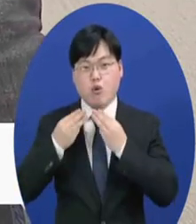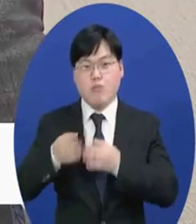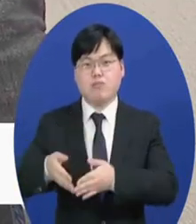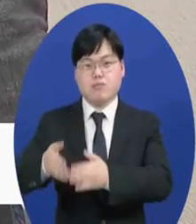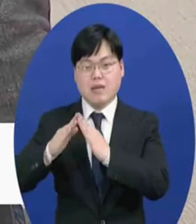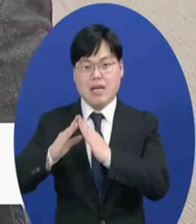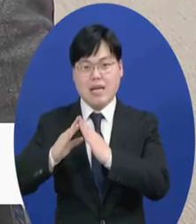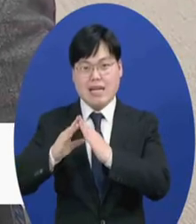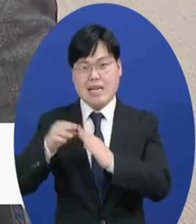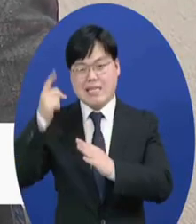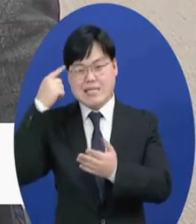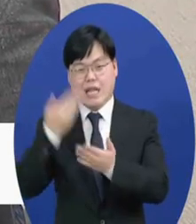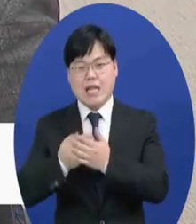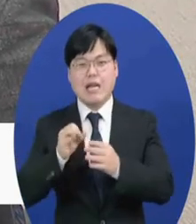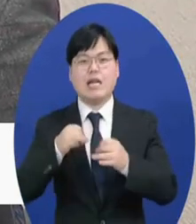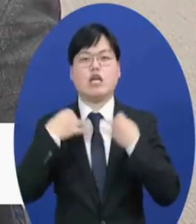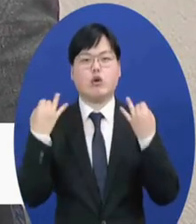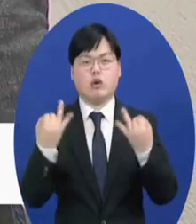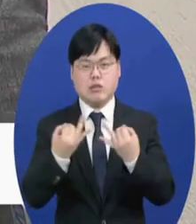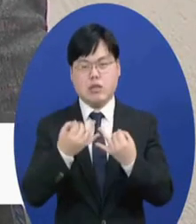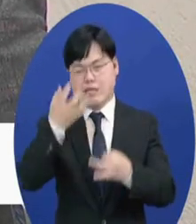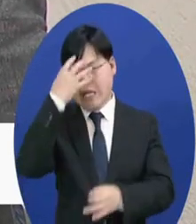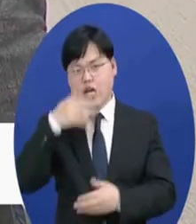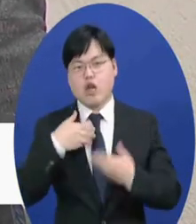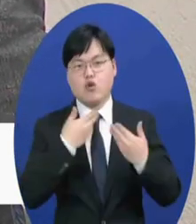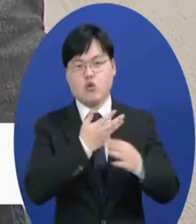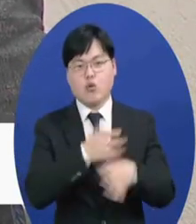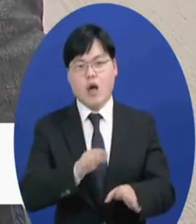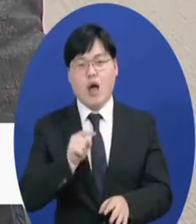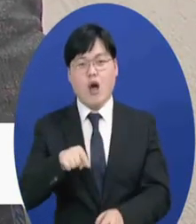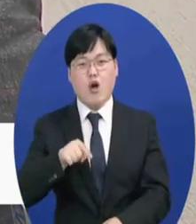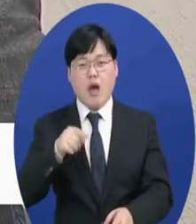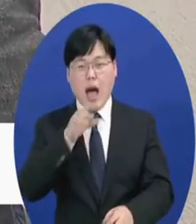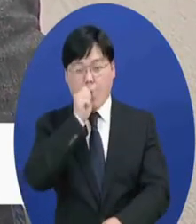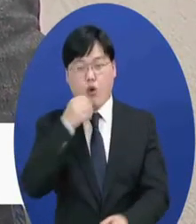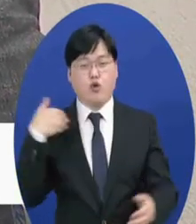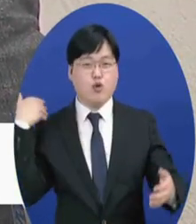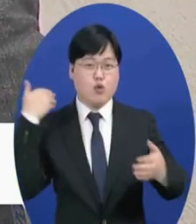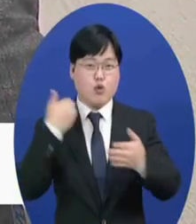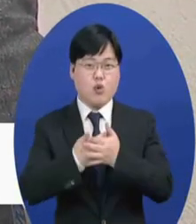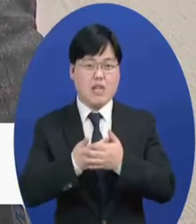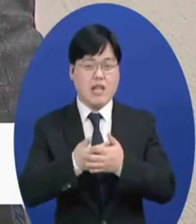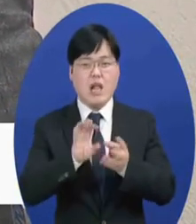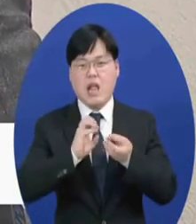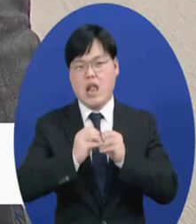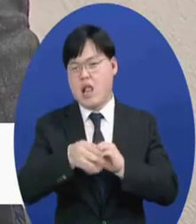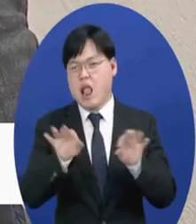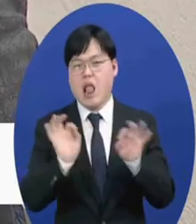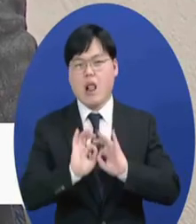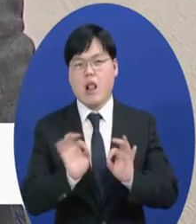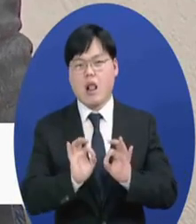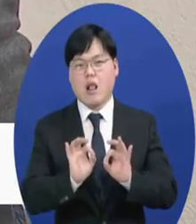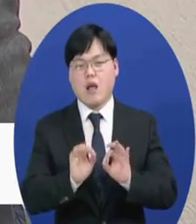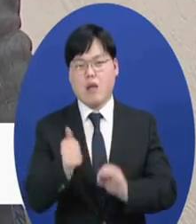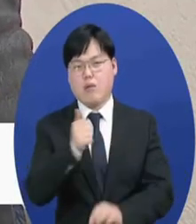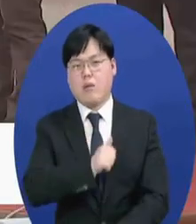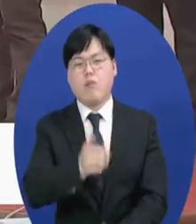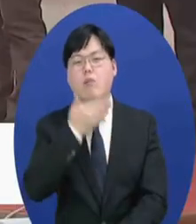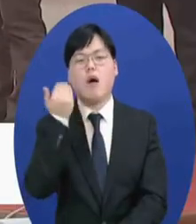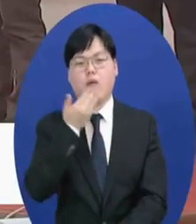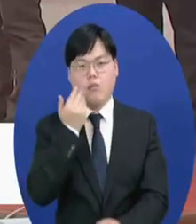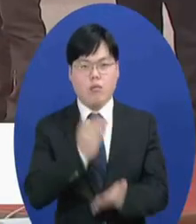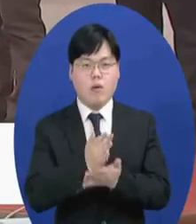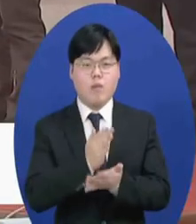засгийн газарт оруулж ирээч гэдэг ийм хэд хэдэн бичгүүдийг оруулсан. Харамсалтай нь өнөөдрийн хүртэл энэ хэрэгжилт хийгдээгүй хангагдаагүй